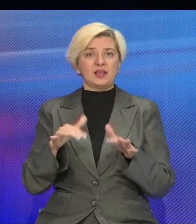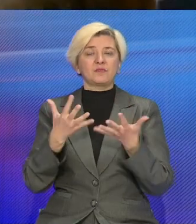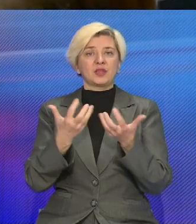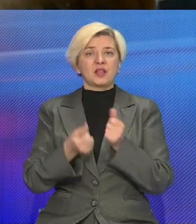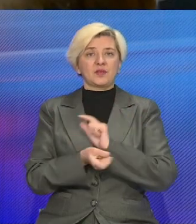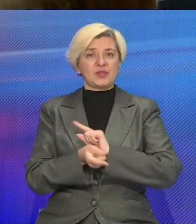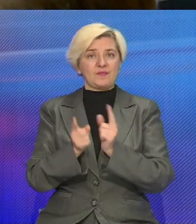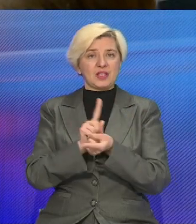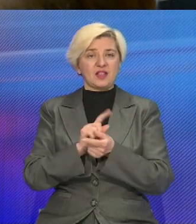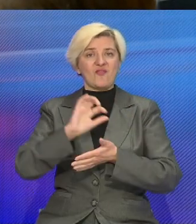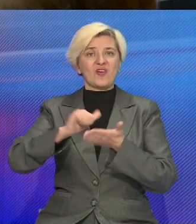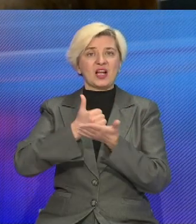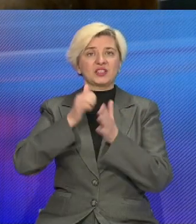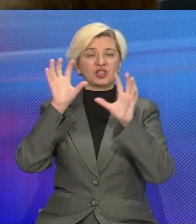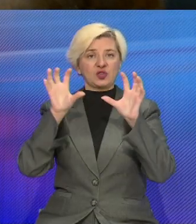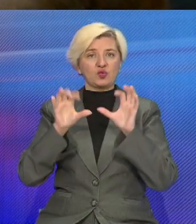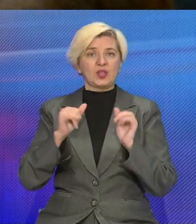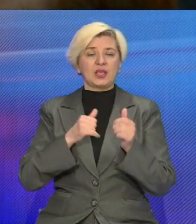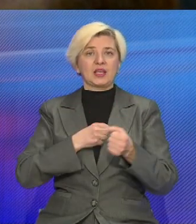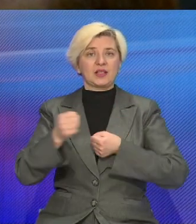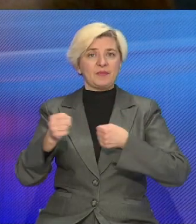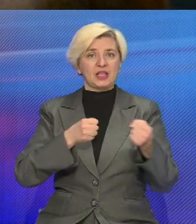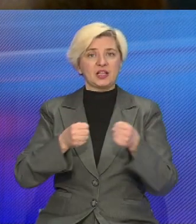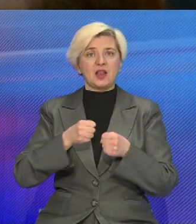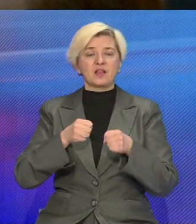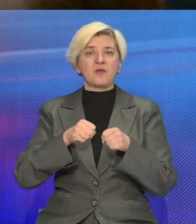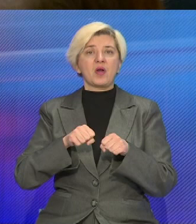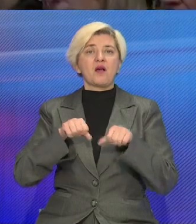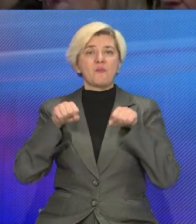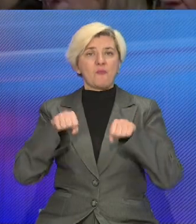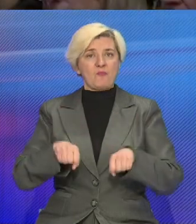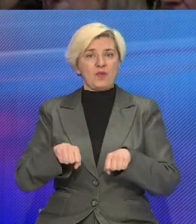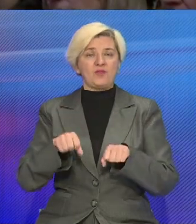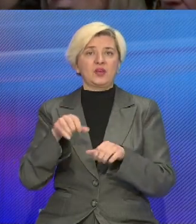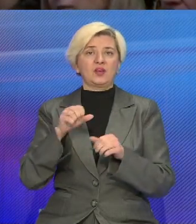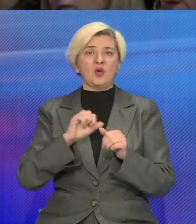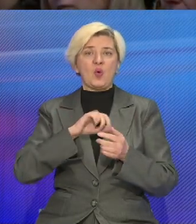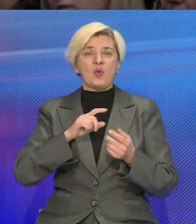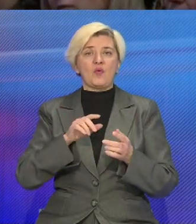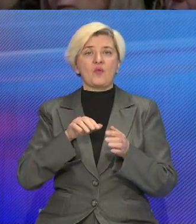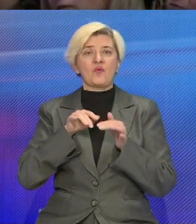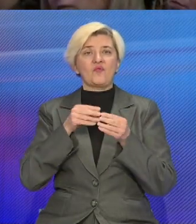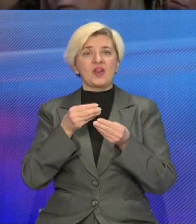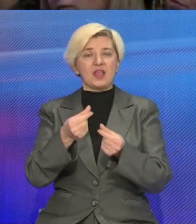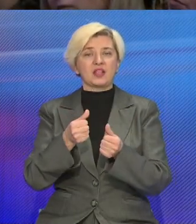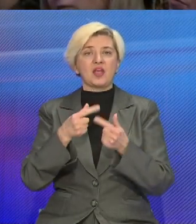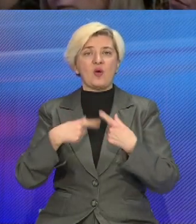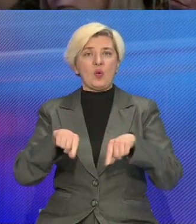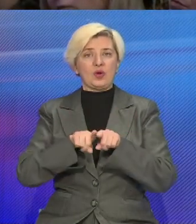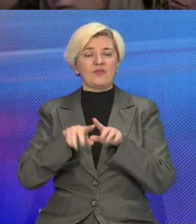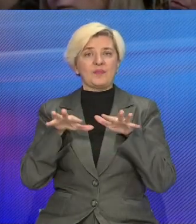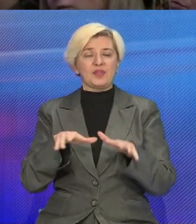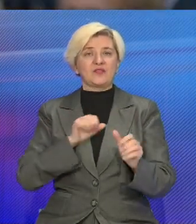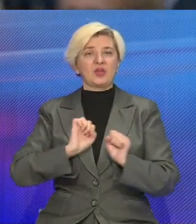наступним переразміркуванням повномоцтв роля органів місцевого самокерування узросла ще більш. Тому так важно, каб місцевые